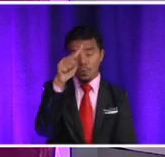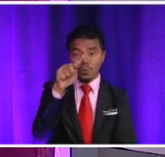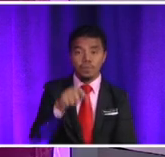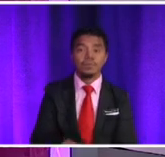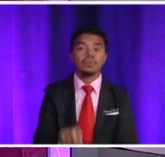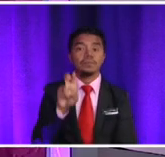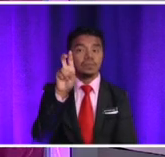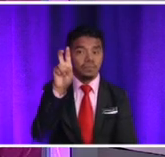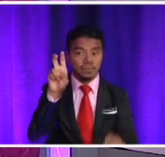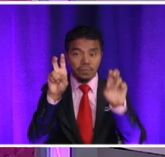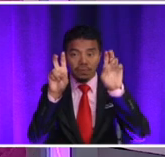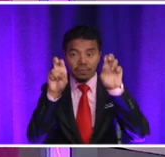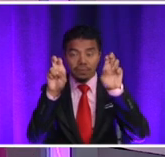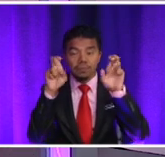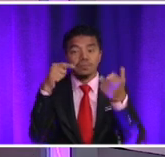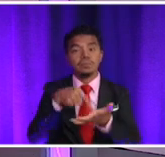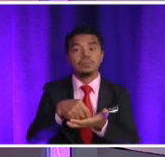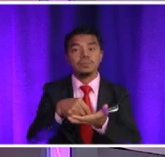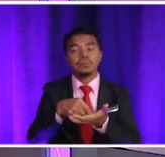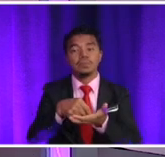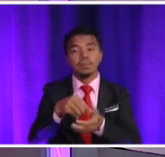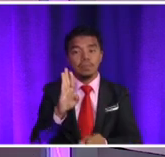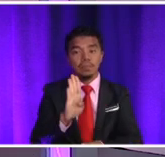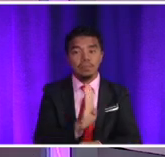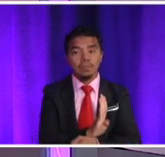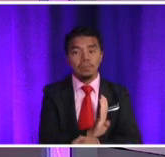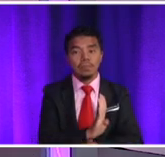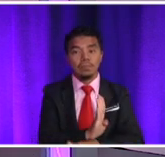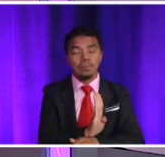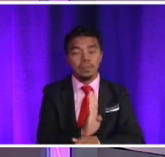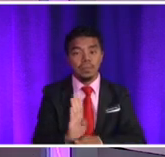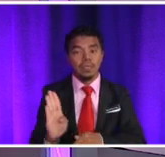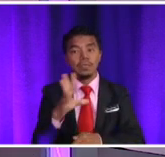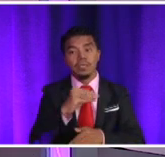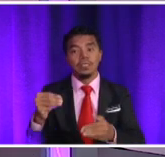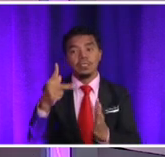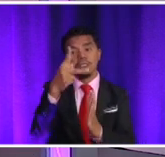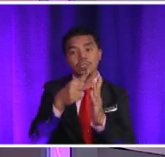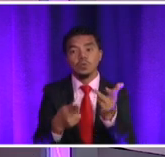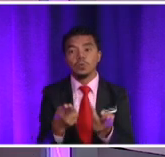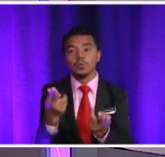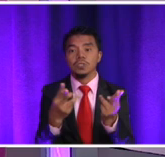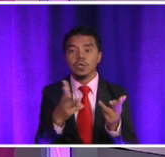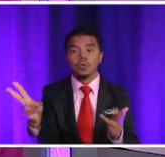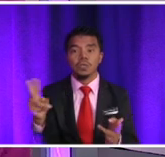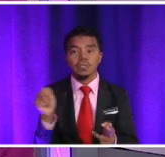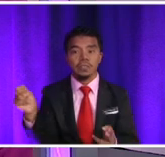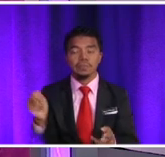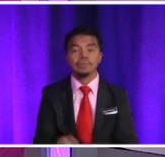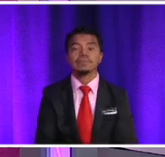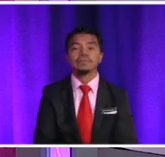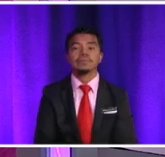pernyataan dan ke usaha anda nih Bagi murid-murid SRT tajuk ini agak penting juga ya